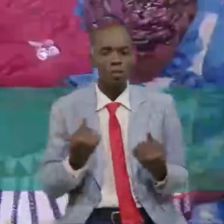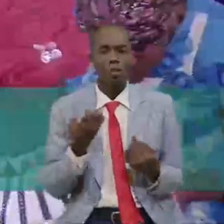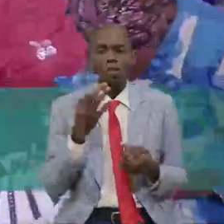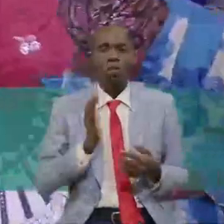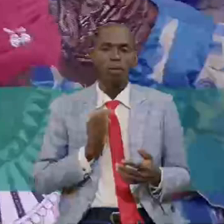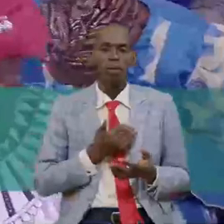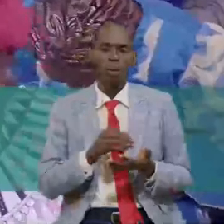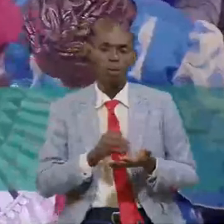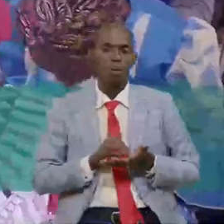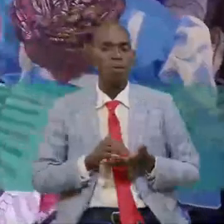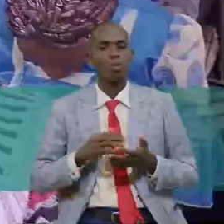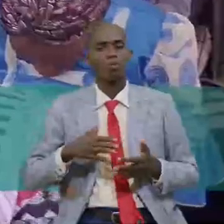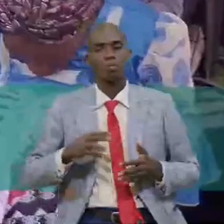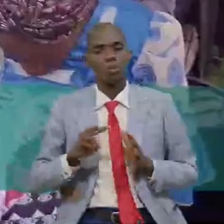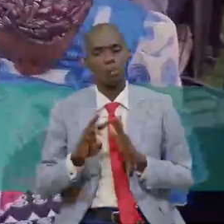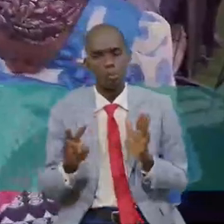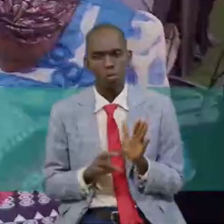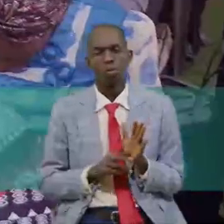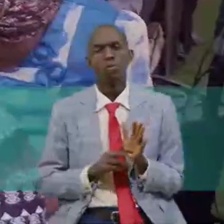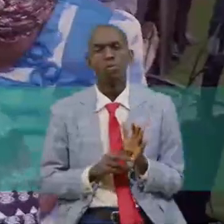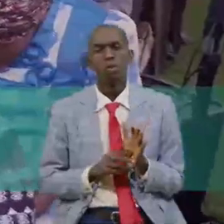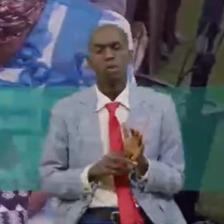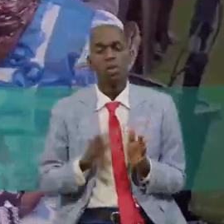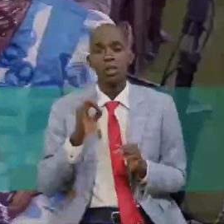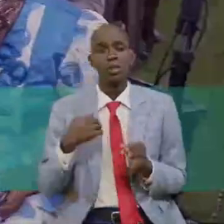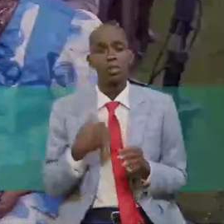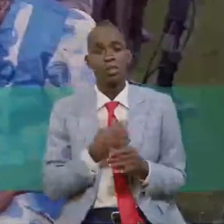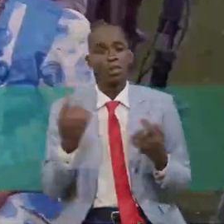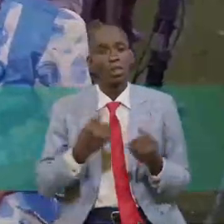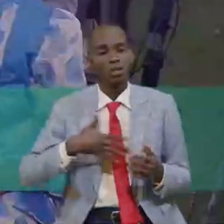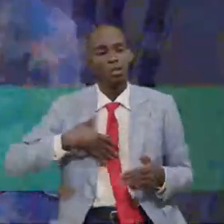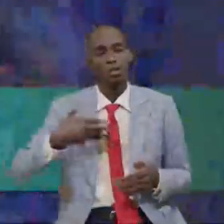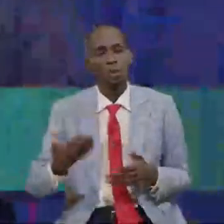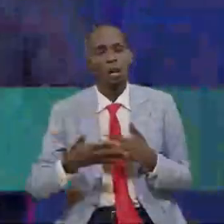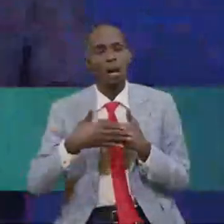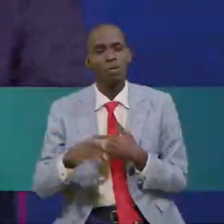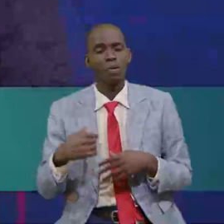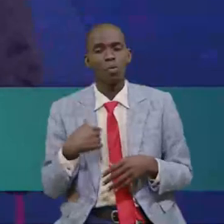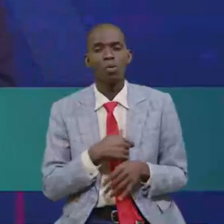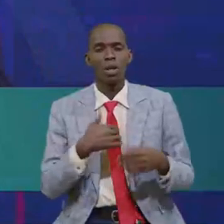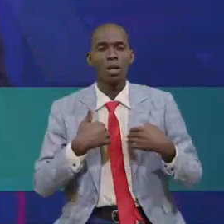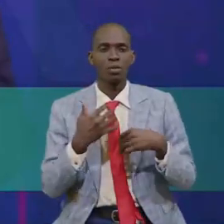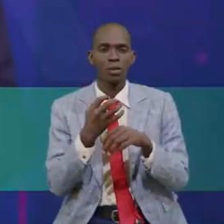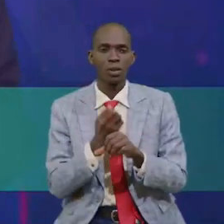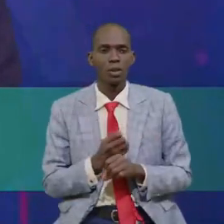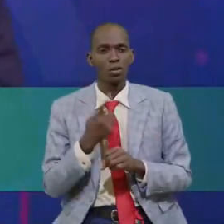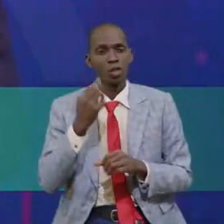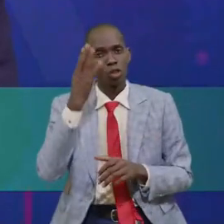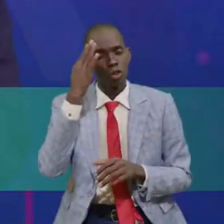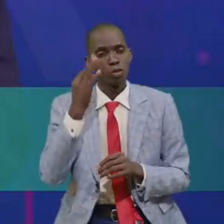Mais si nous péchons volontairement, après avoir reçu la connaissance de la vérité, il ne reste plus de